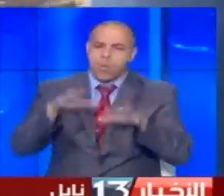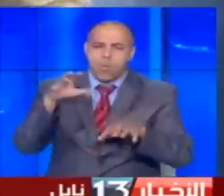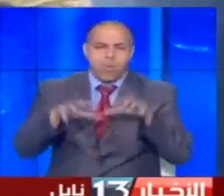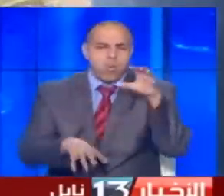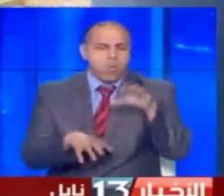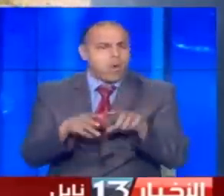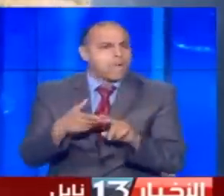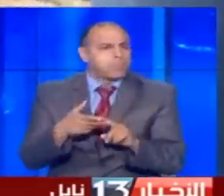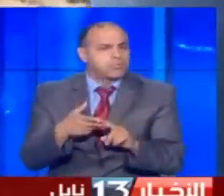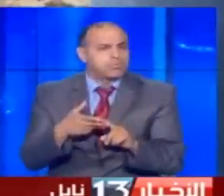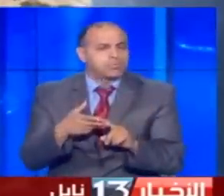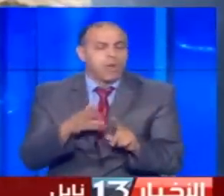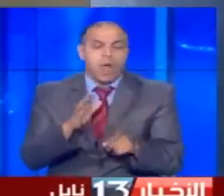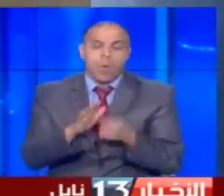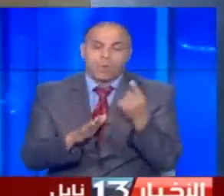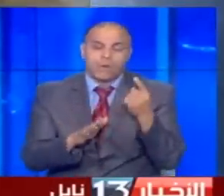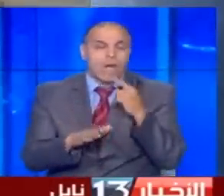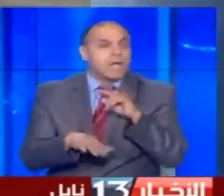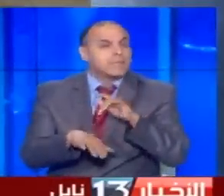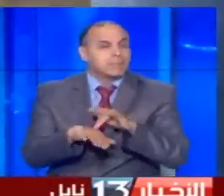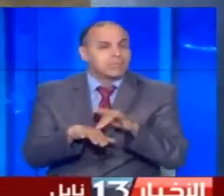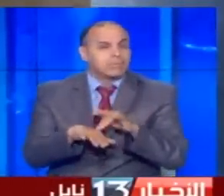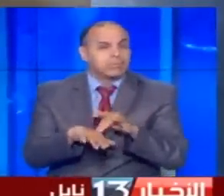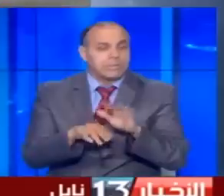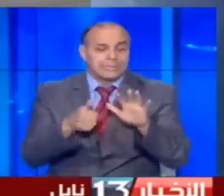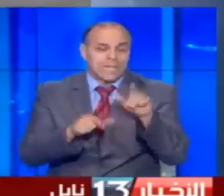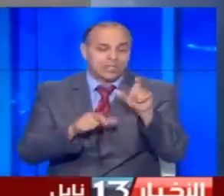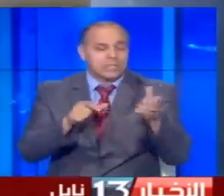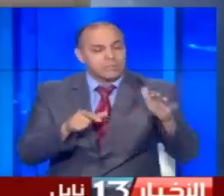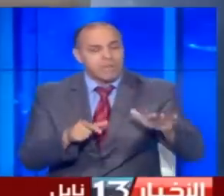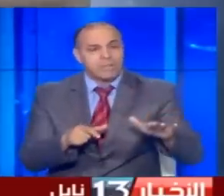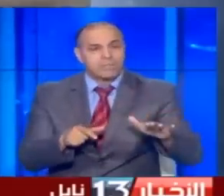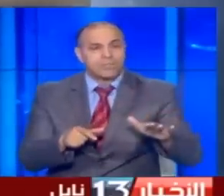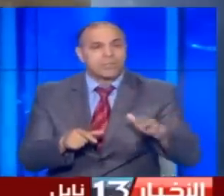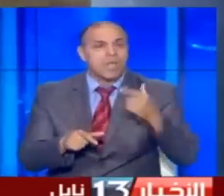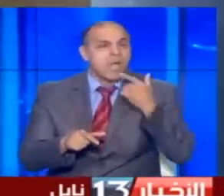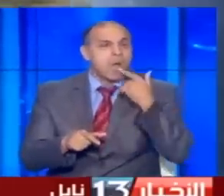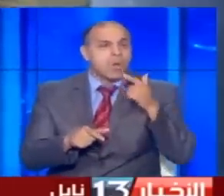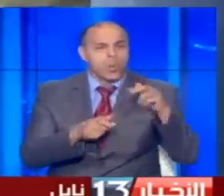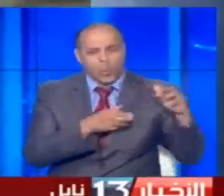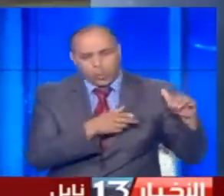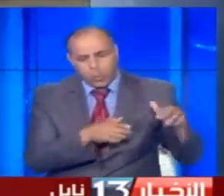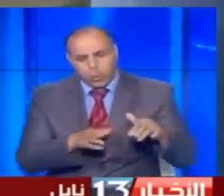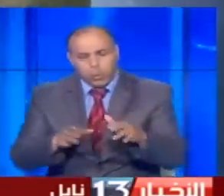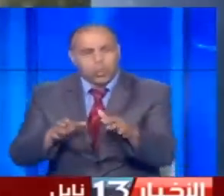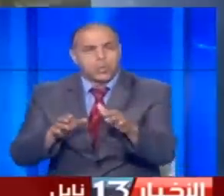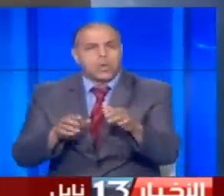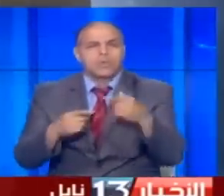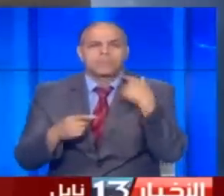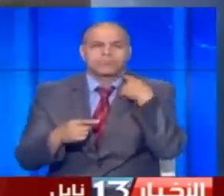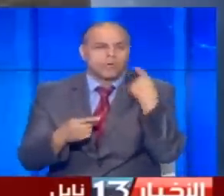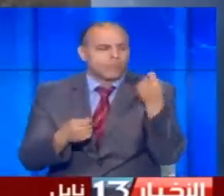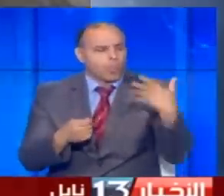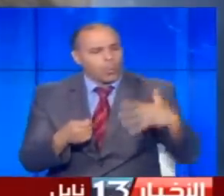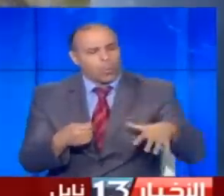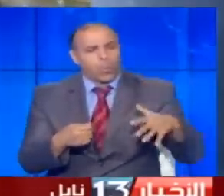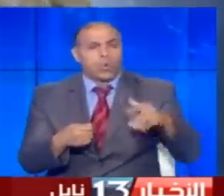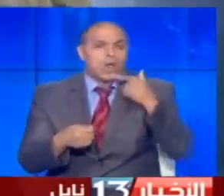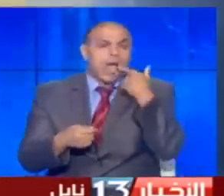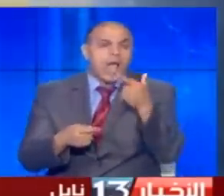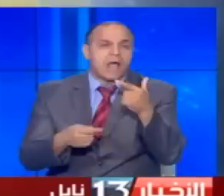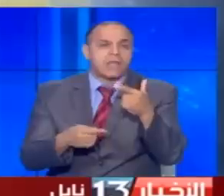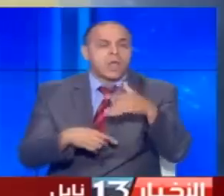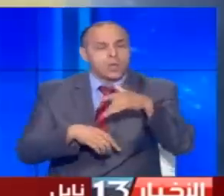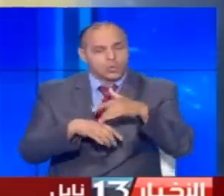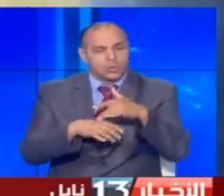غير مسبوقه تسببت في وفات سته اشخاص شفتهم السيول الى جانب خسائر ماديه كبيره لحقت